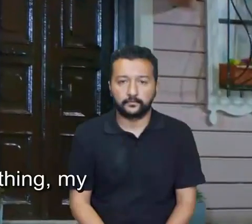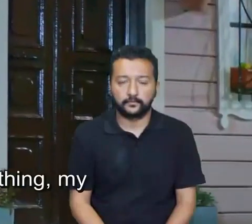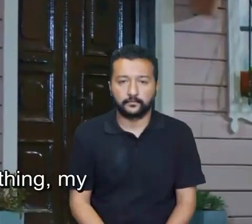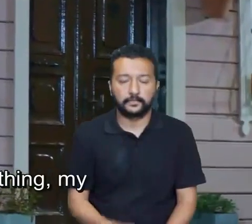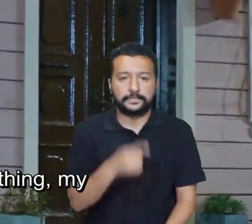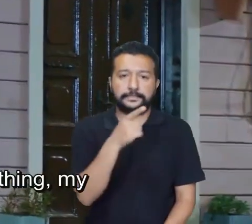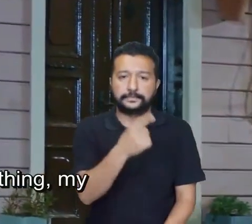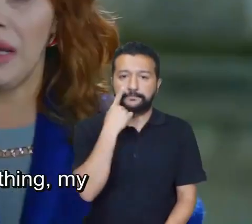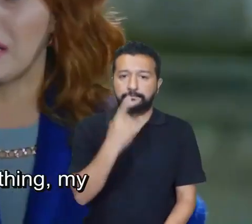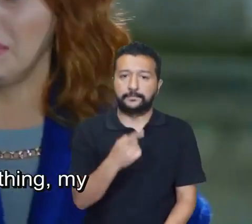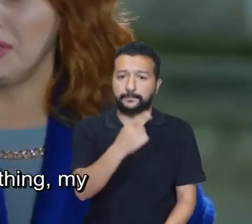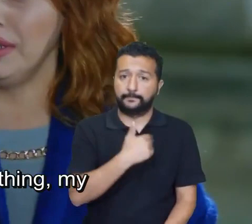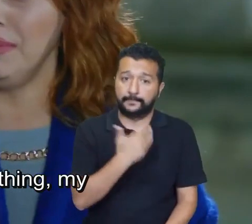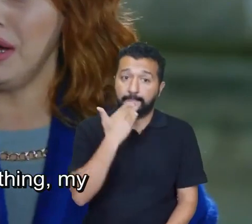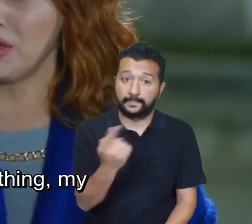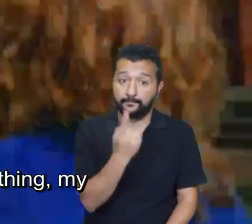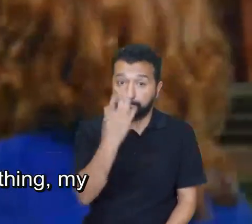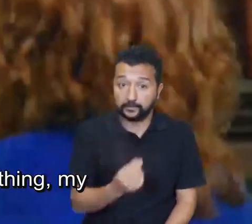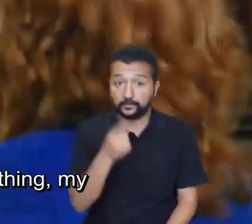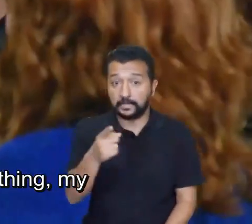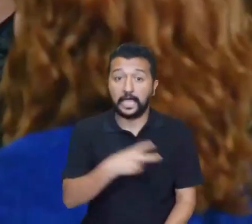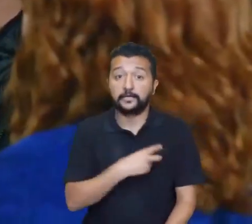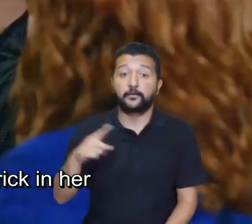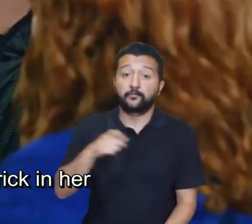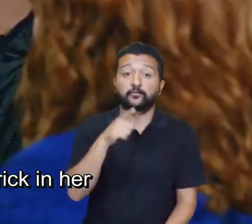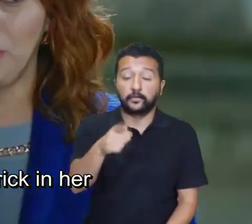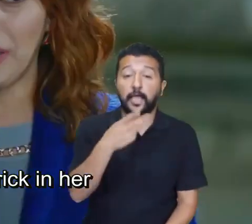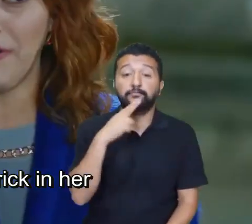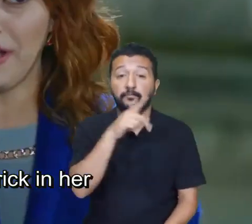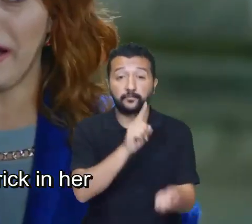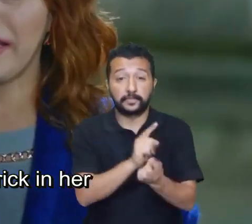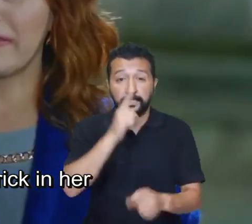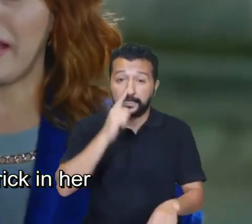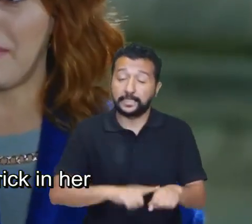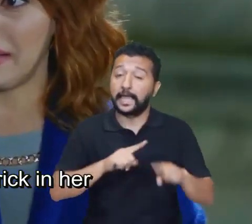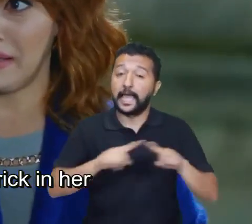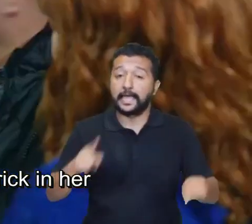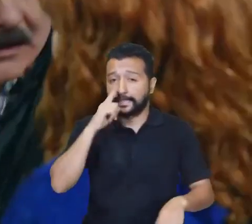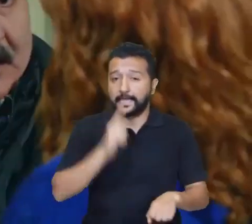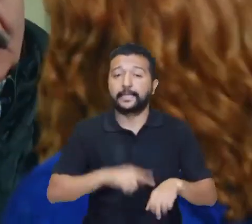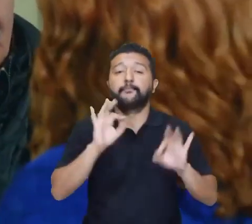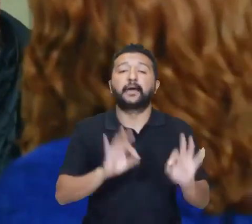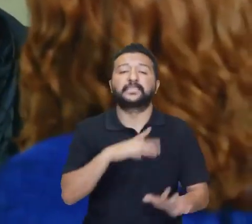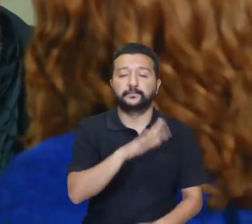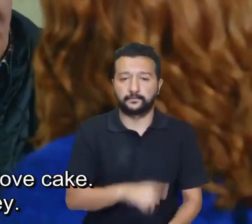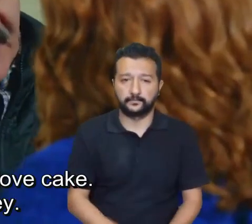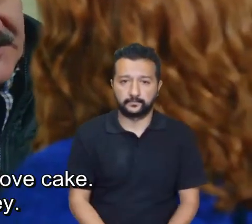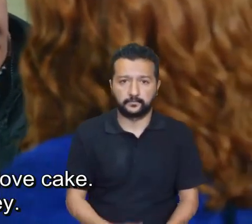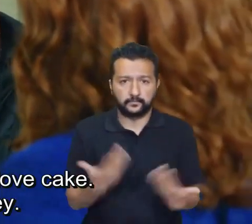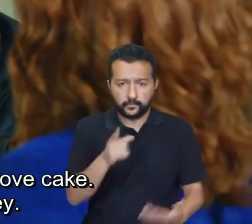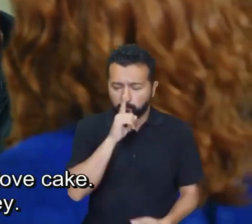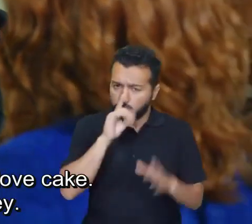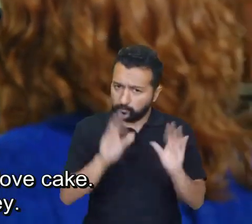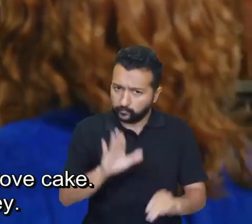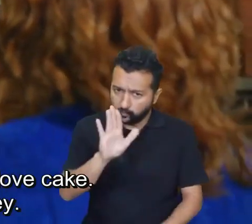köşesinde bekliyor. Ay, ben sana bir şey diyeyim mi aşk böceğim? Ablam bu numarayı var ya hayatta yemez. Aman